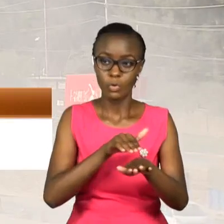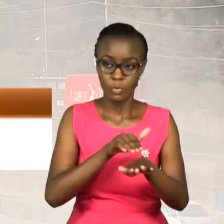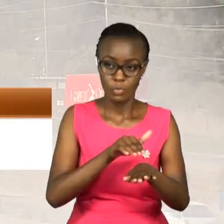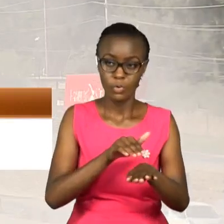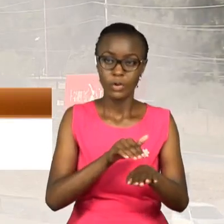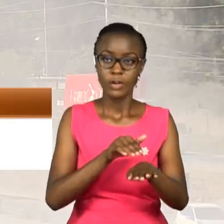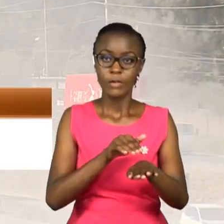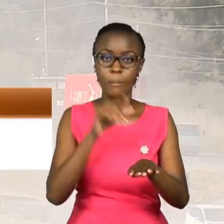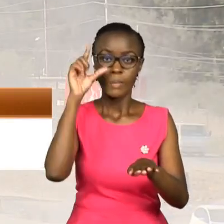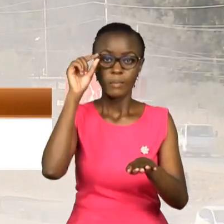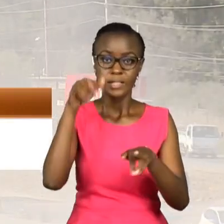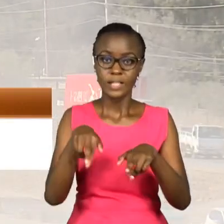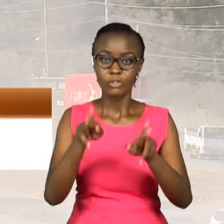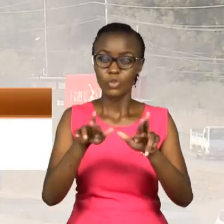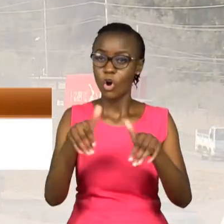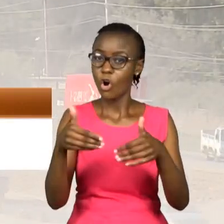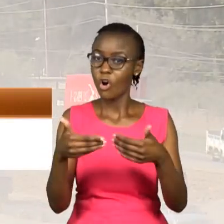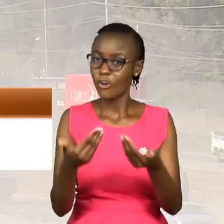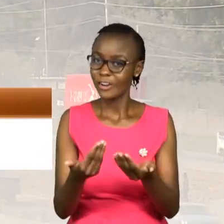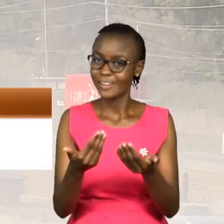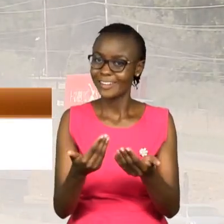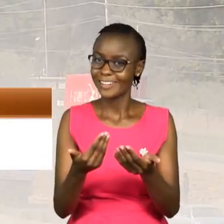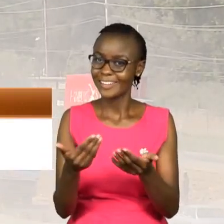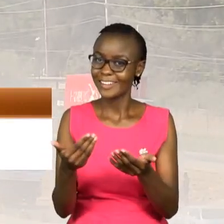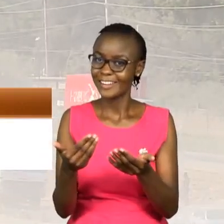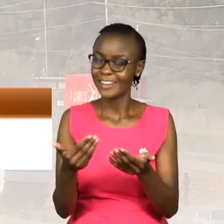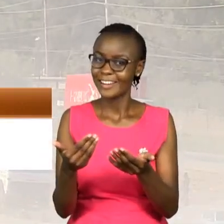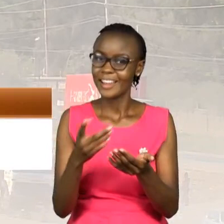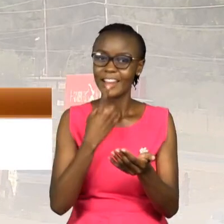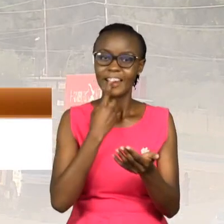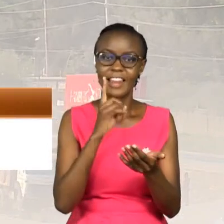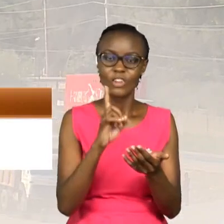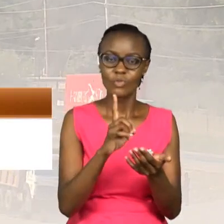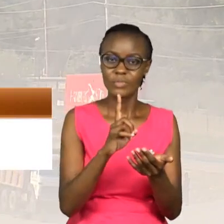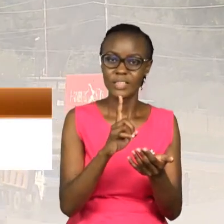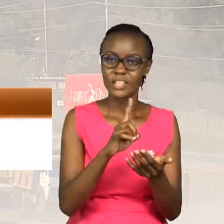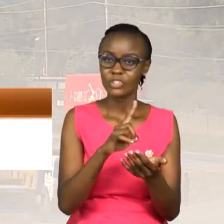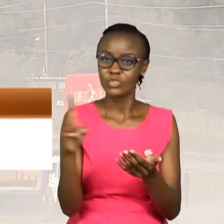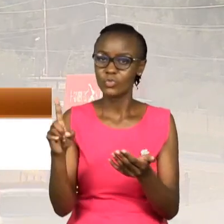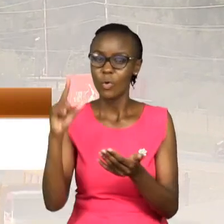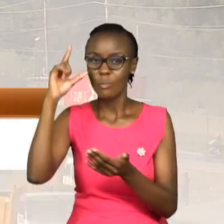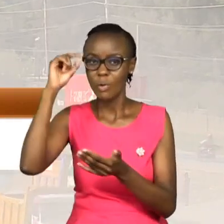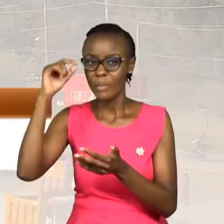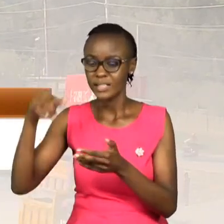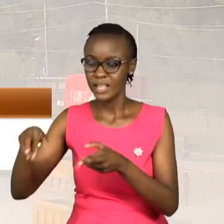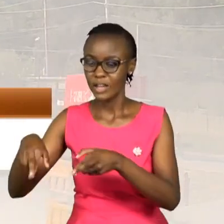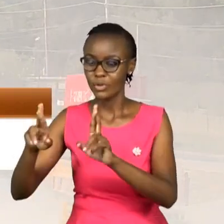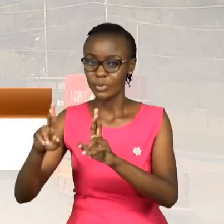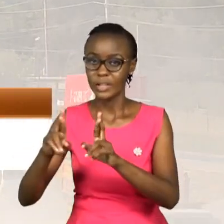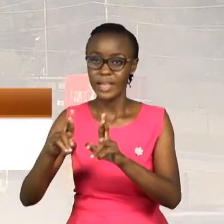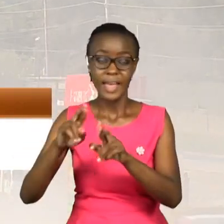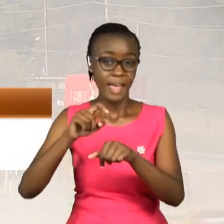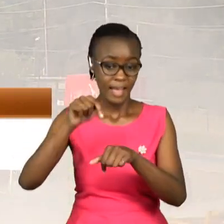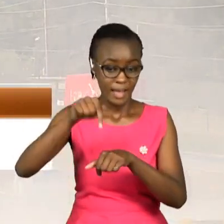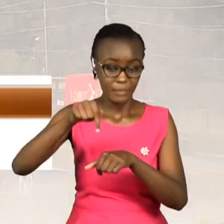barabara kuu ya Mombasa, ama niseme barabara kuu ya Nairobi kuelekea mjini Mombasa, yote ni sawia, ambapo shughuli nzima ya